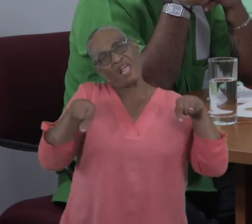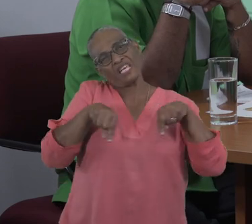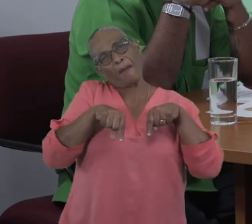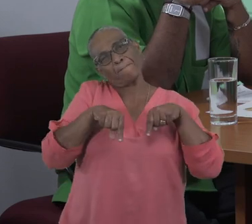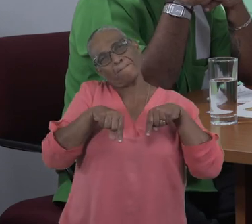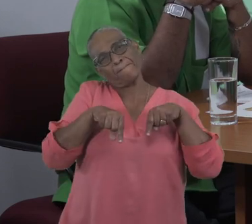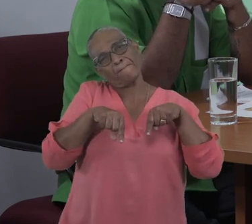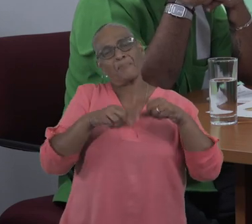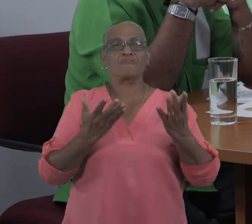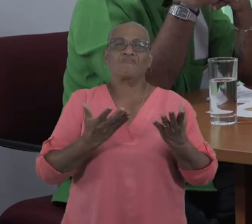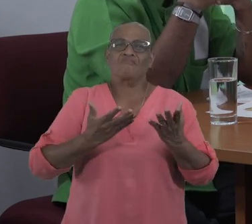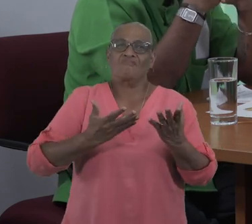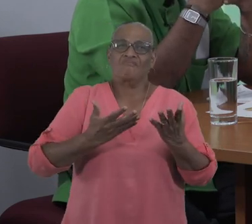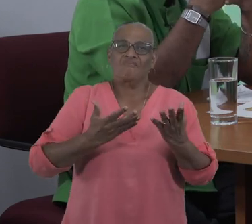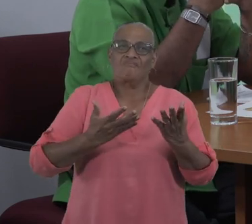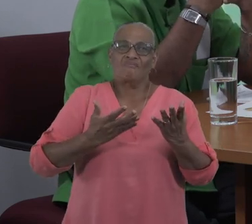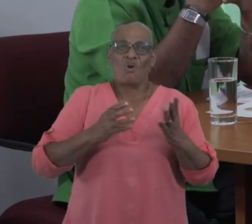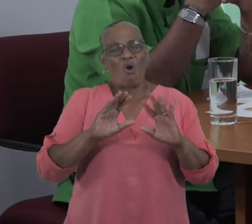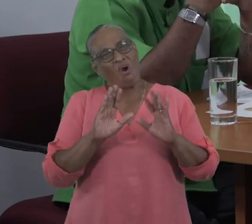je malingering, toch?